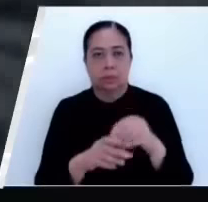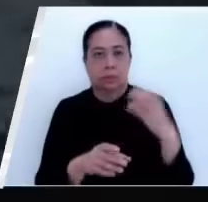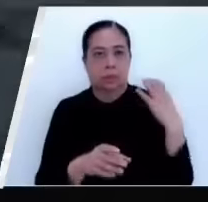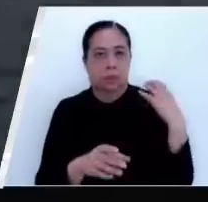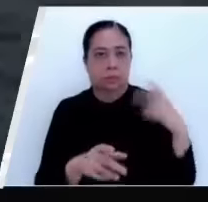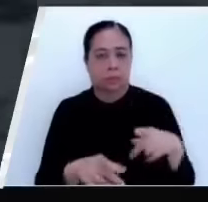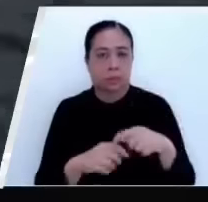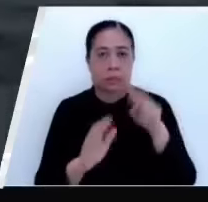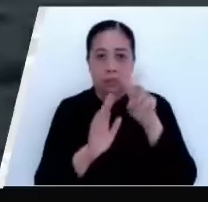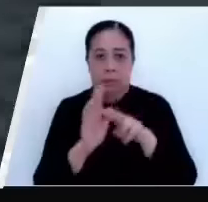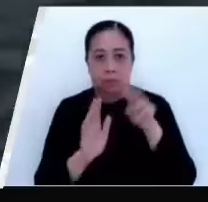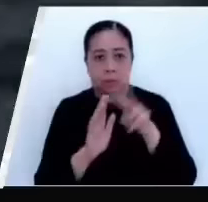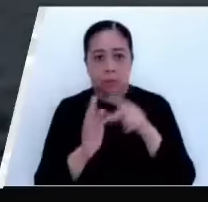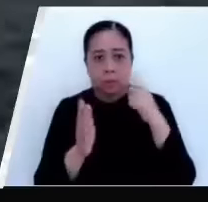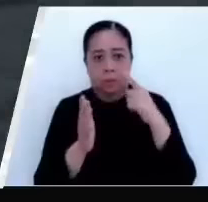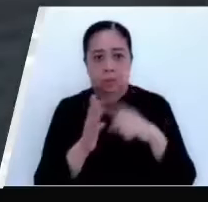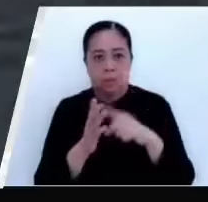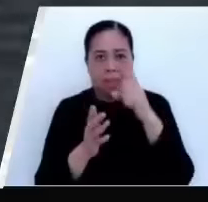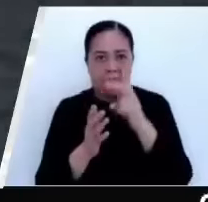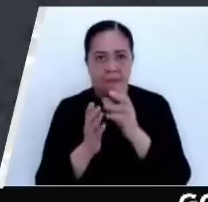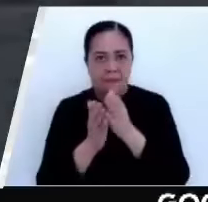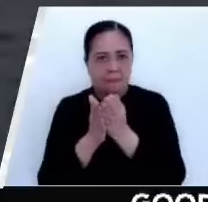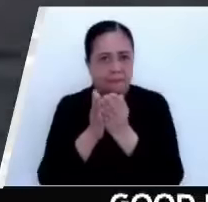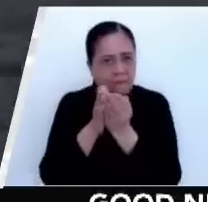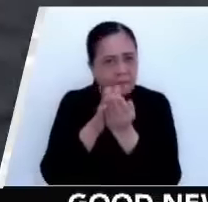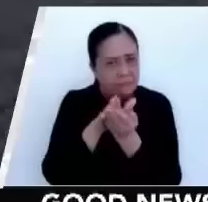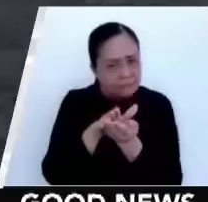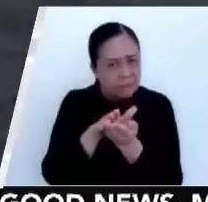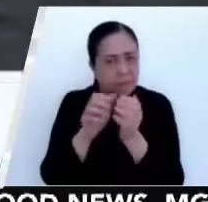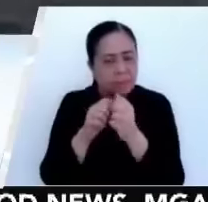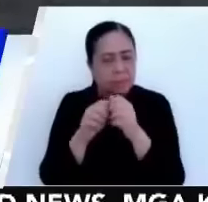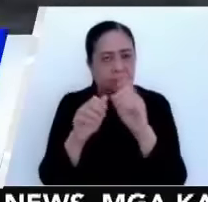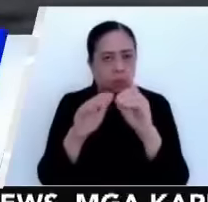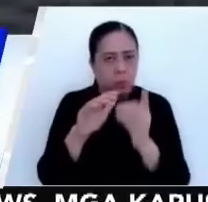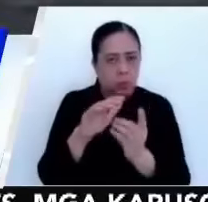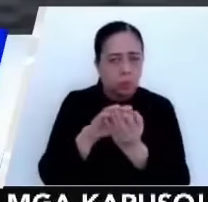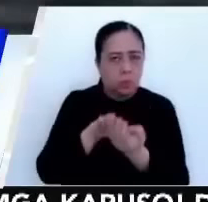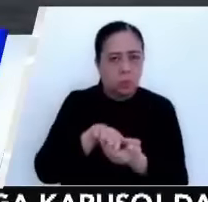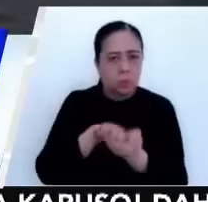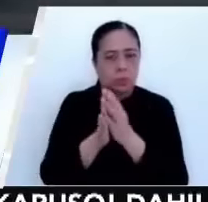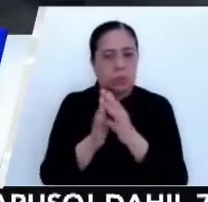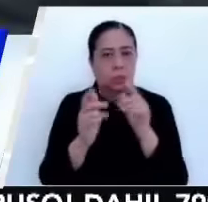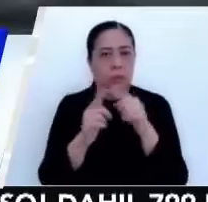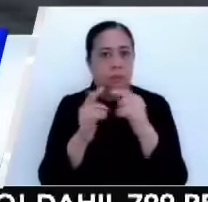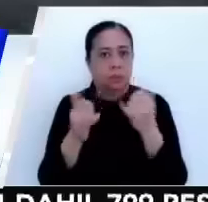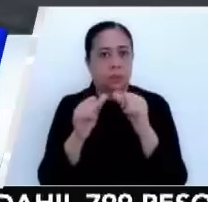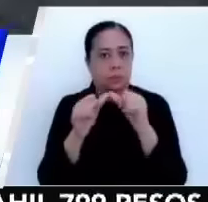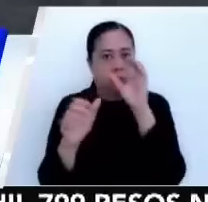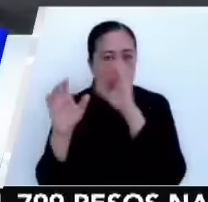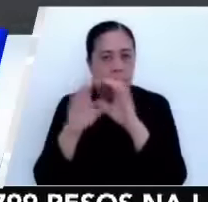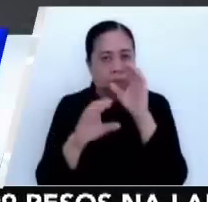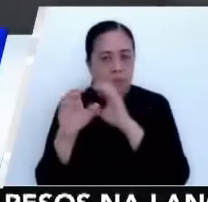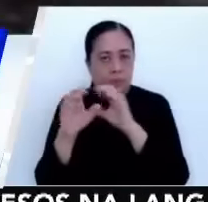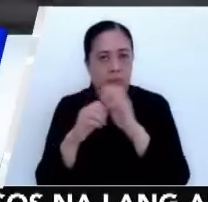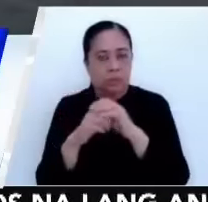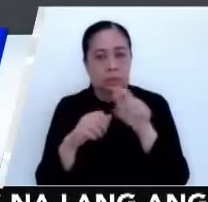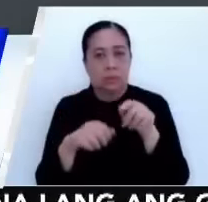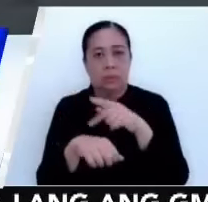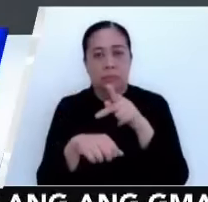yan, kitang kalahati na ng naturang bangka ang nakalubog sa dagat. Hanggang ngayon ay patuloy ang search and rescue operations ng Philippine Coast